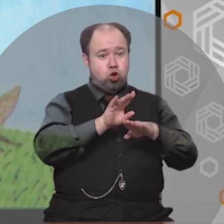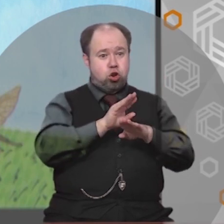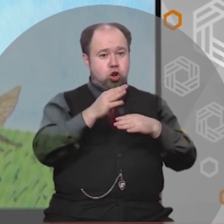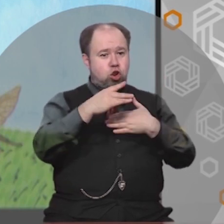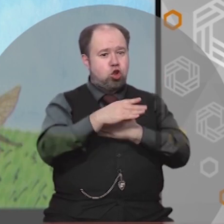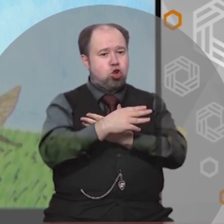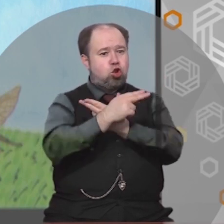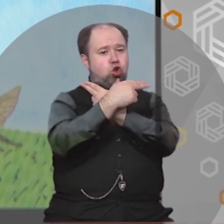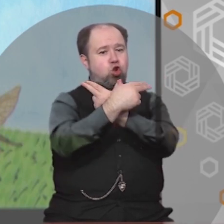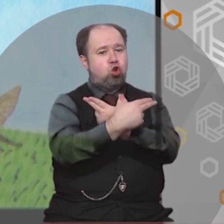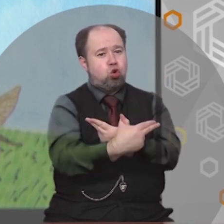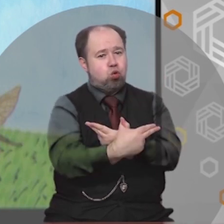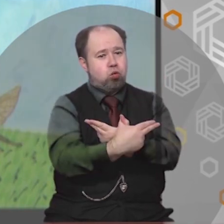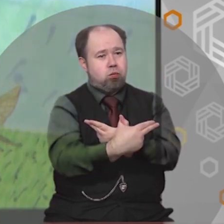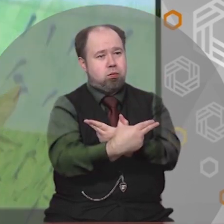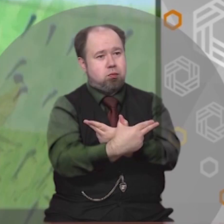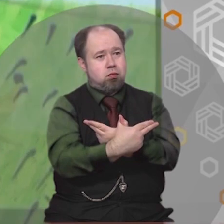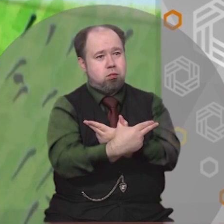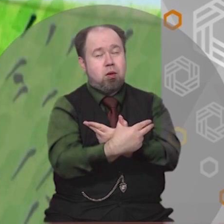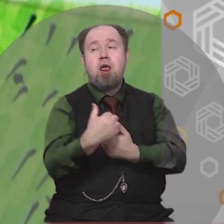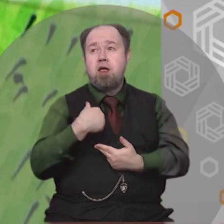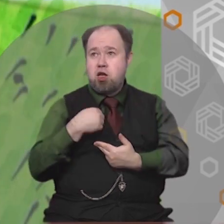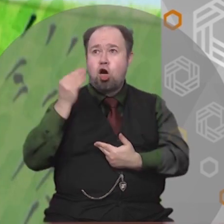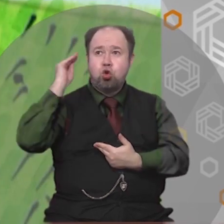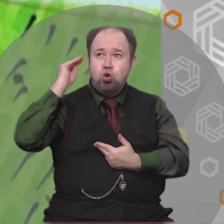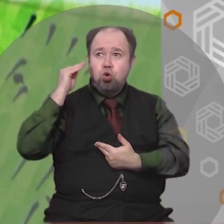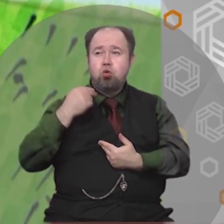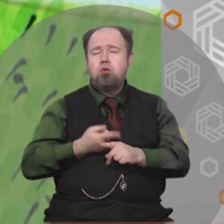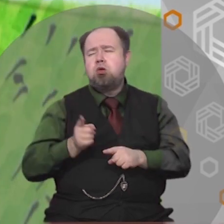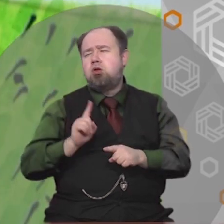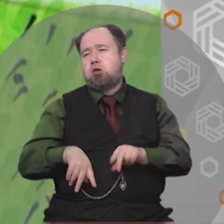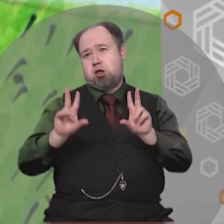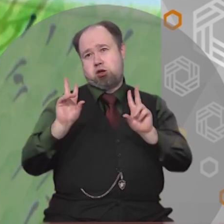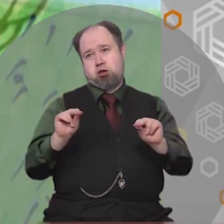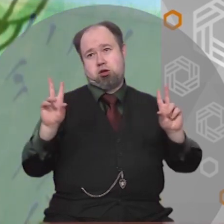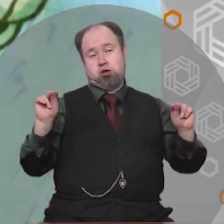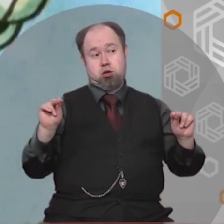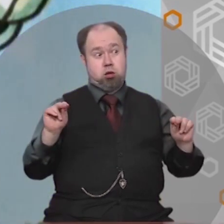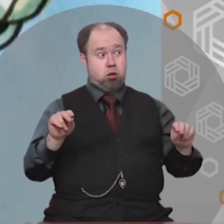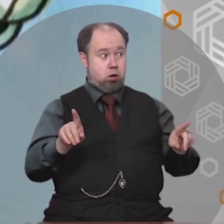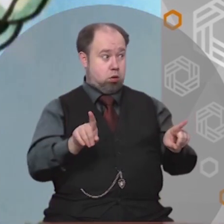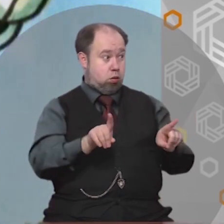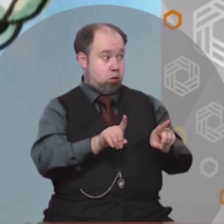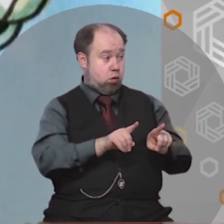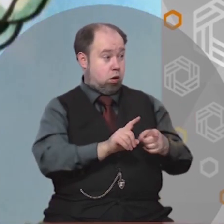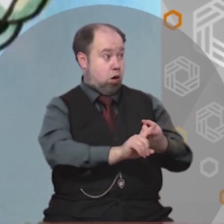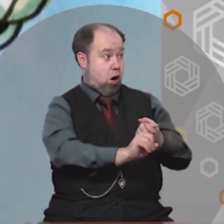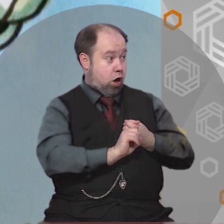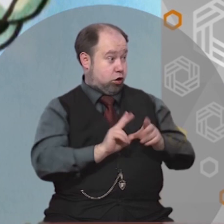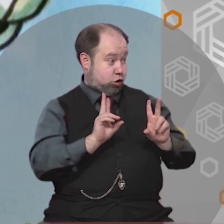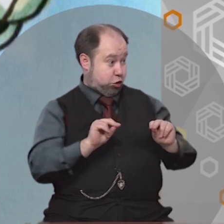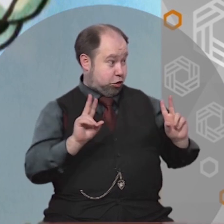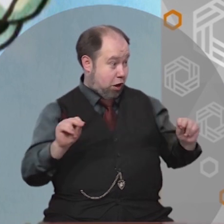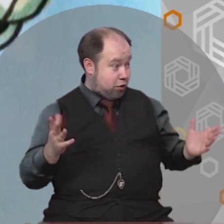жук, приземлившись рядом с нашими друзьями. «Жужжу от счастья». «От счастья?»